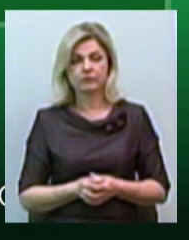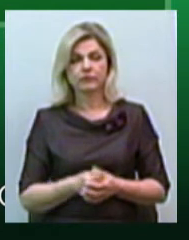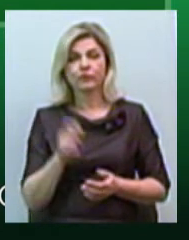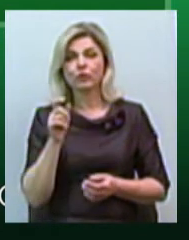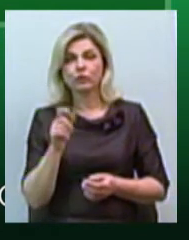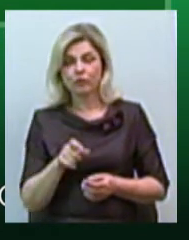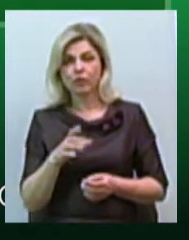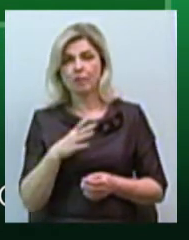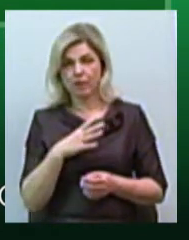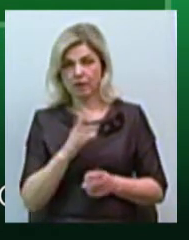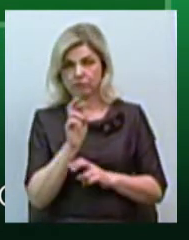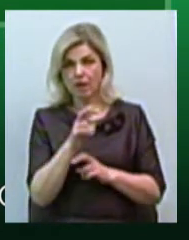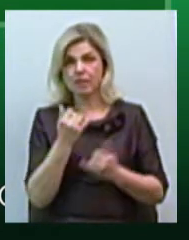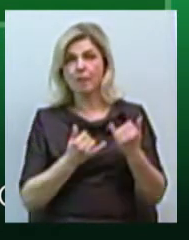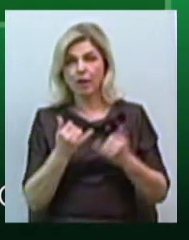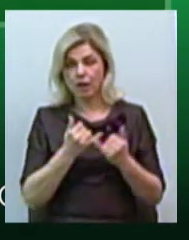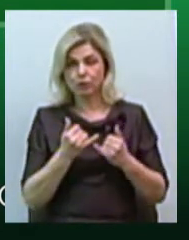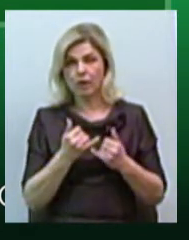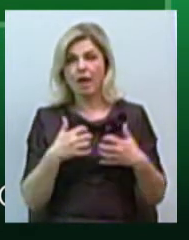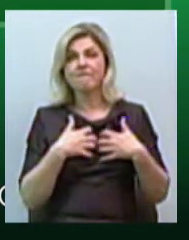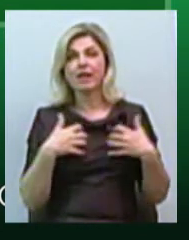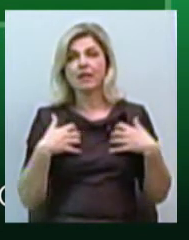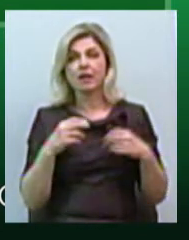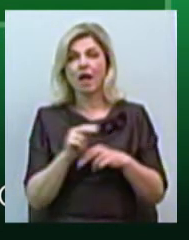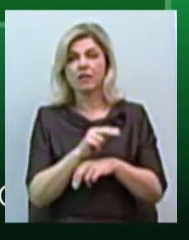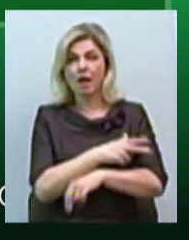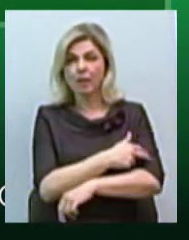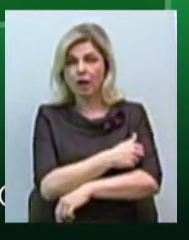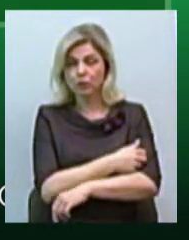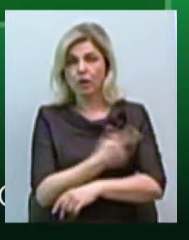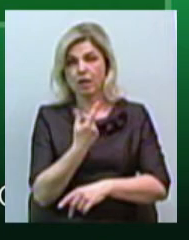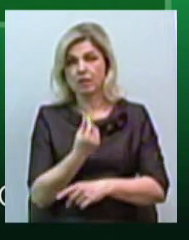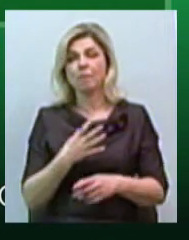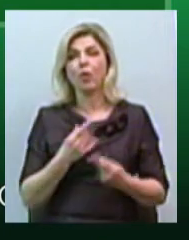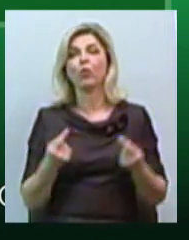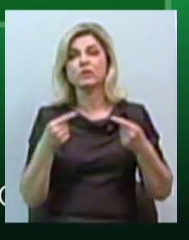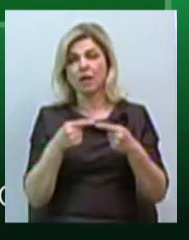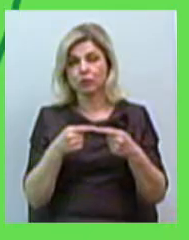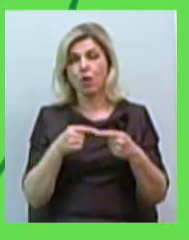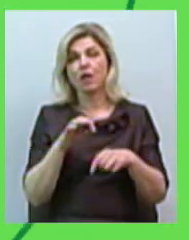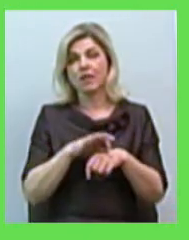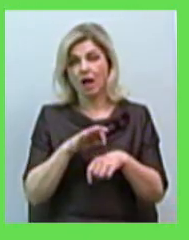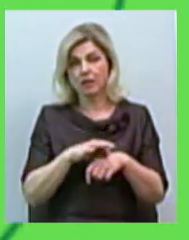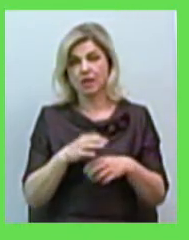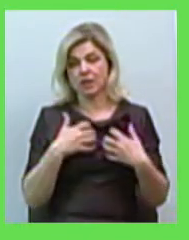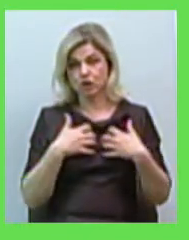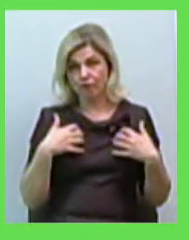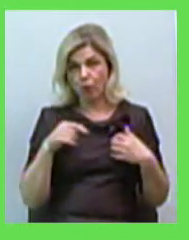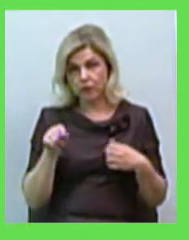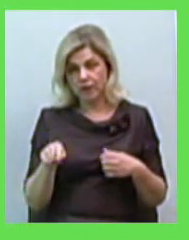лабораторії Держпродспоживслужби, до ветеринарної лабораторії, де встановлено діагноз тварини сказ.